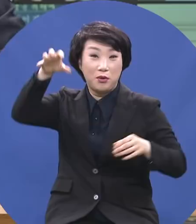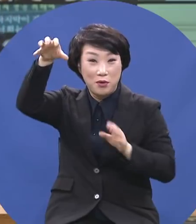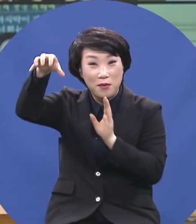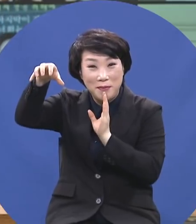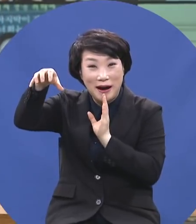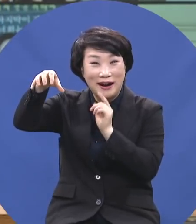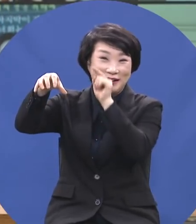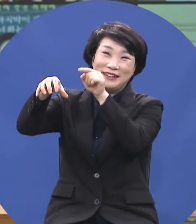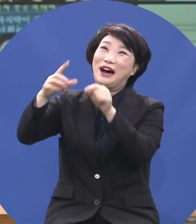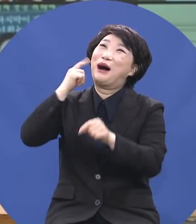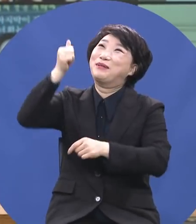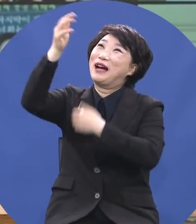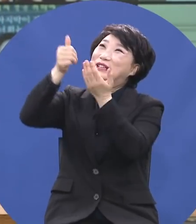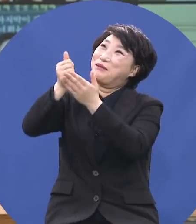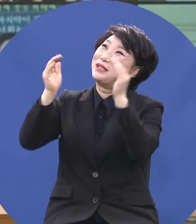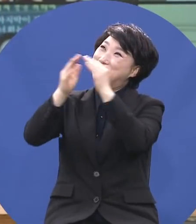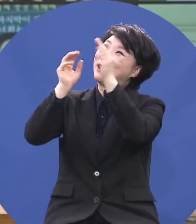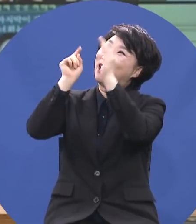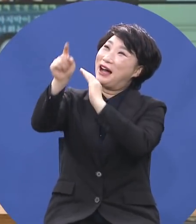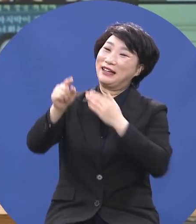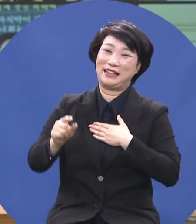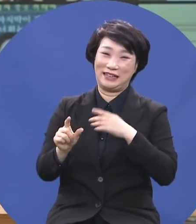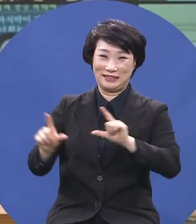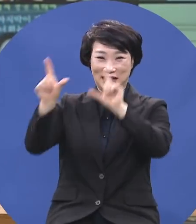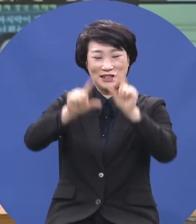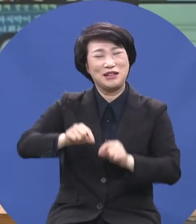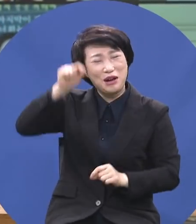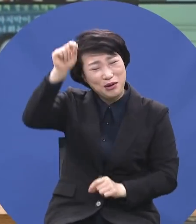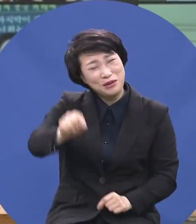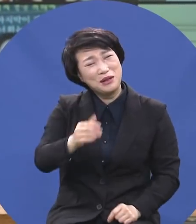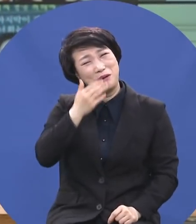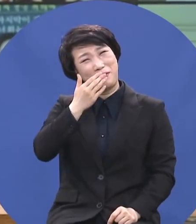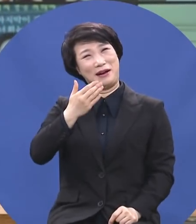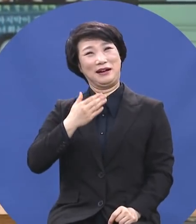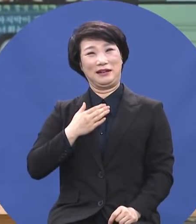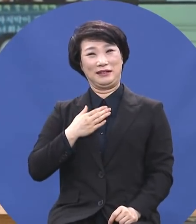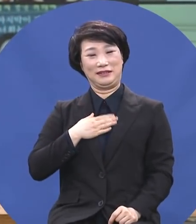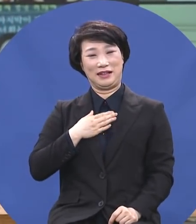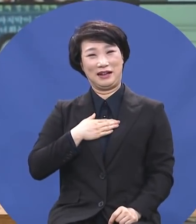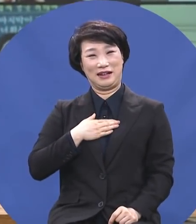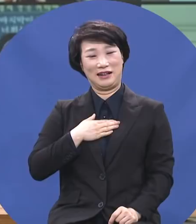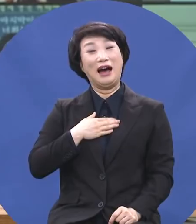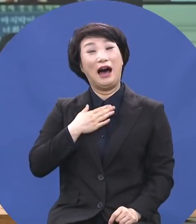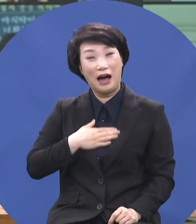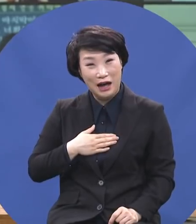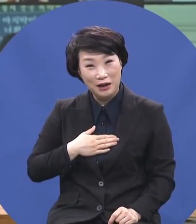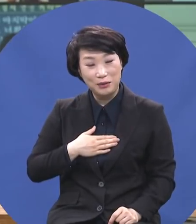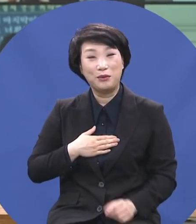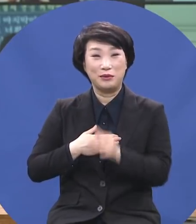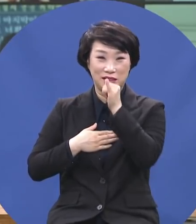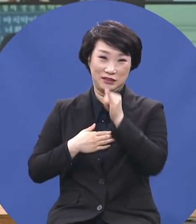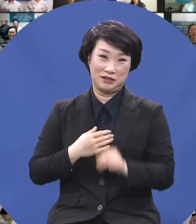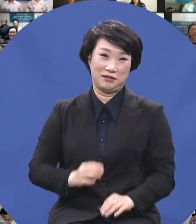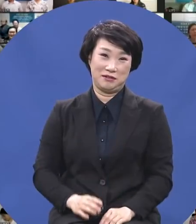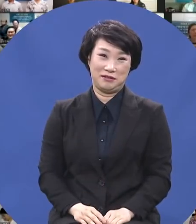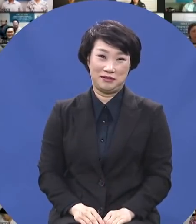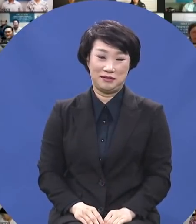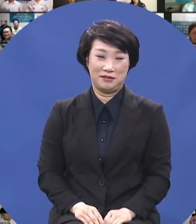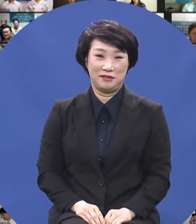않고 아버지 집에서 영원히 살 것을 알고 계셨다 이 말입니다.